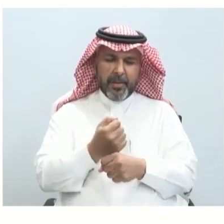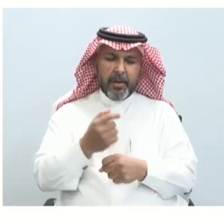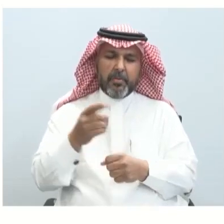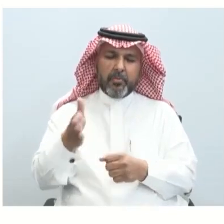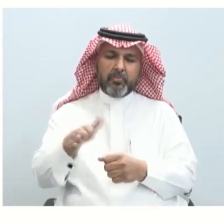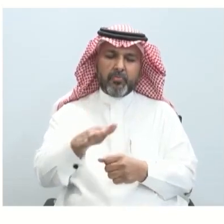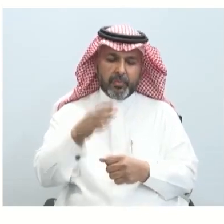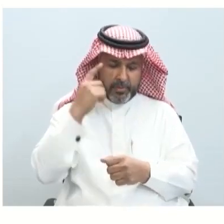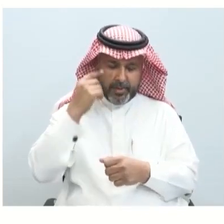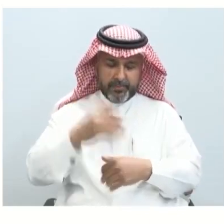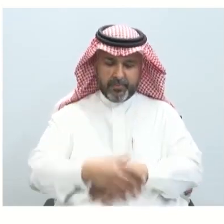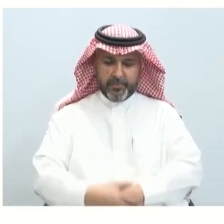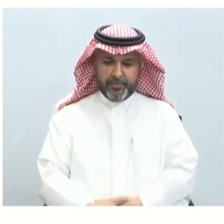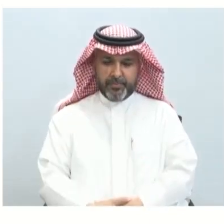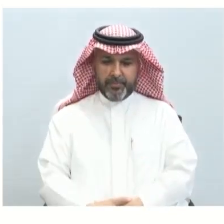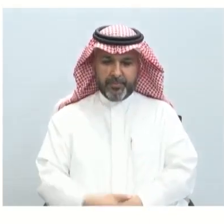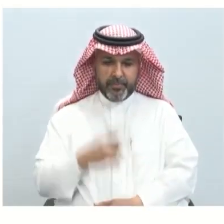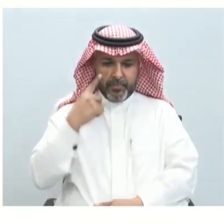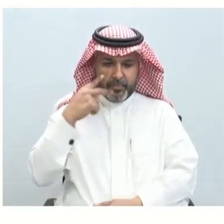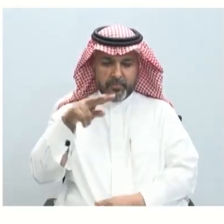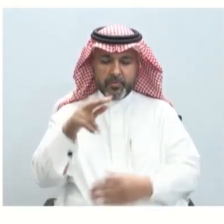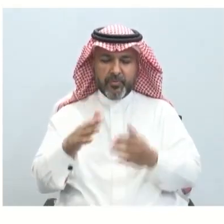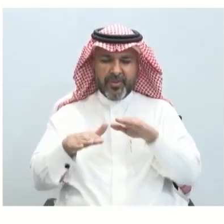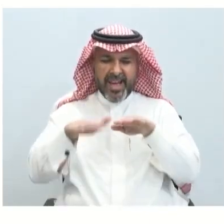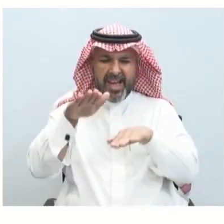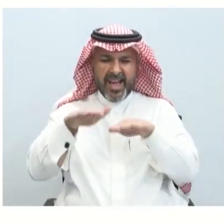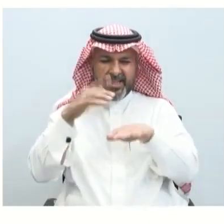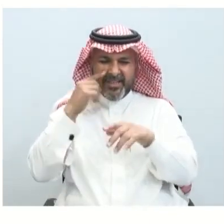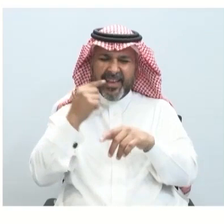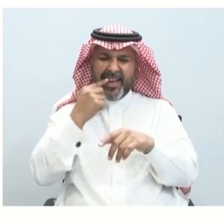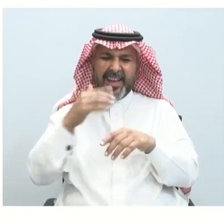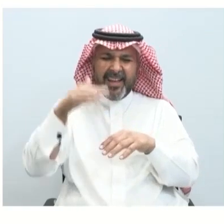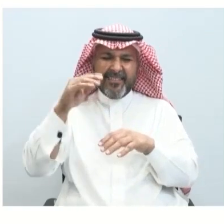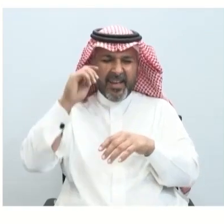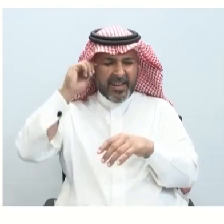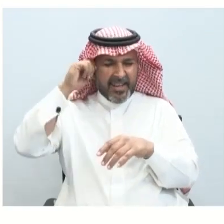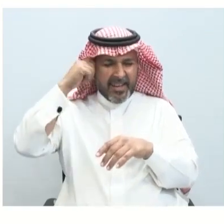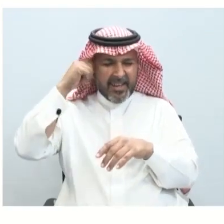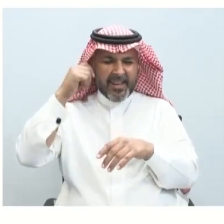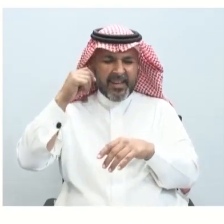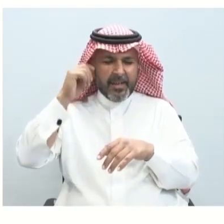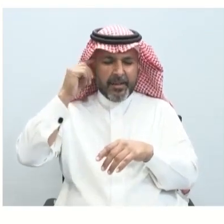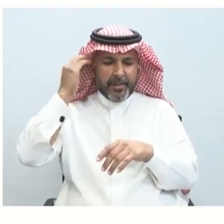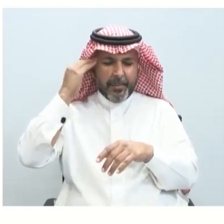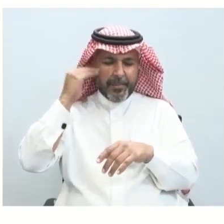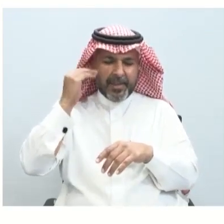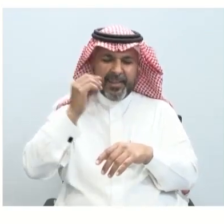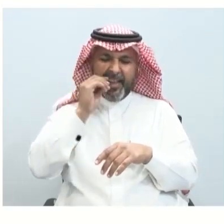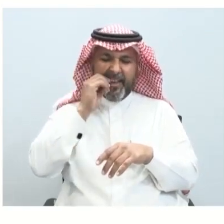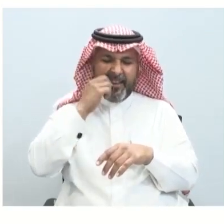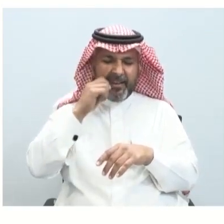الاخطاء قارن وقارني بين اعمار الرجال والنساء الذين تم تشخيصهم بالاصابه بالسرطان هنا نلاحظ